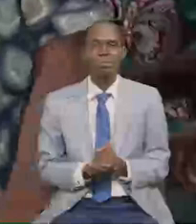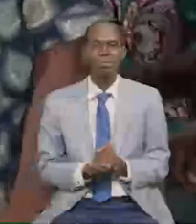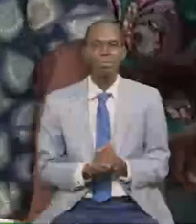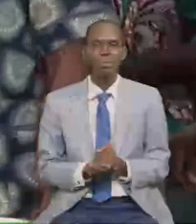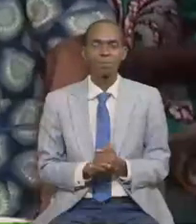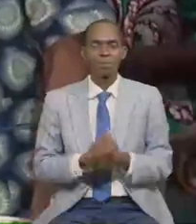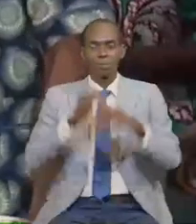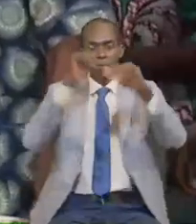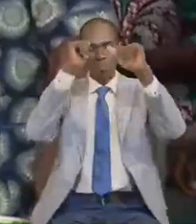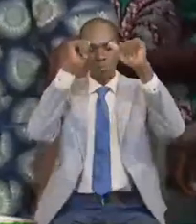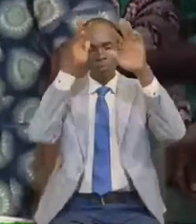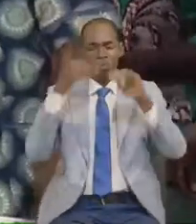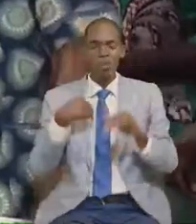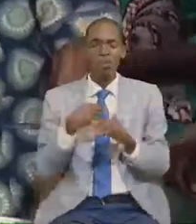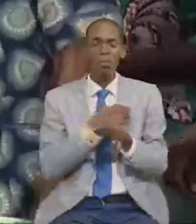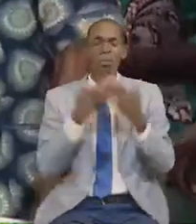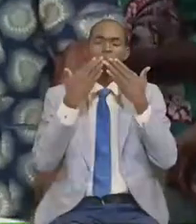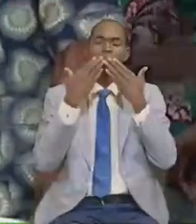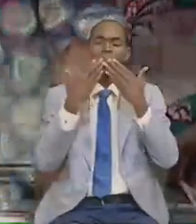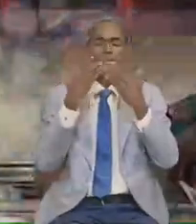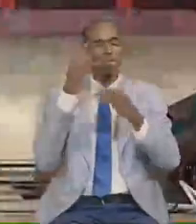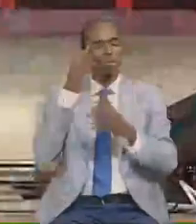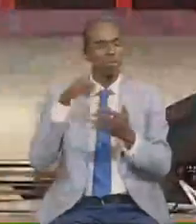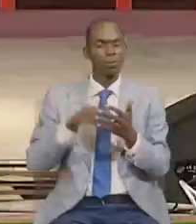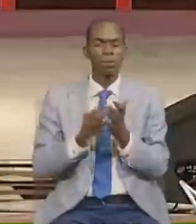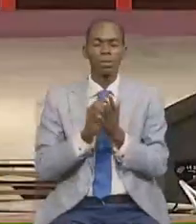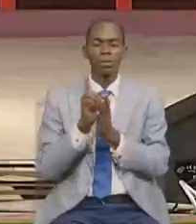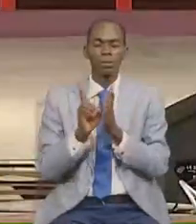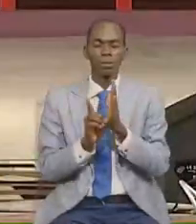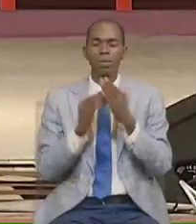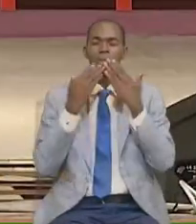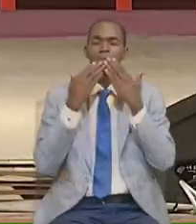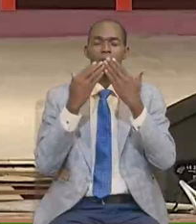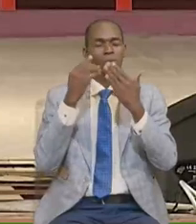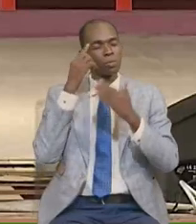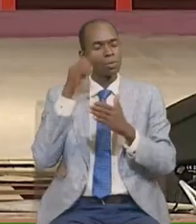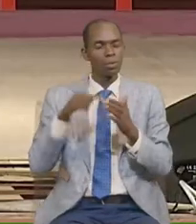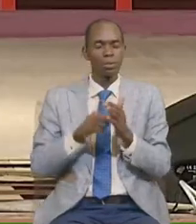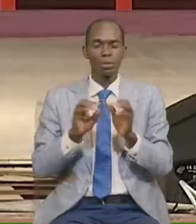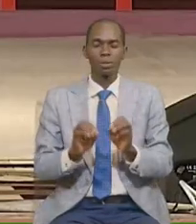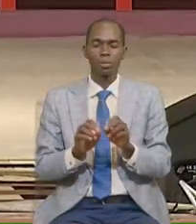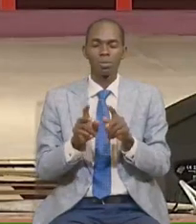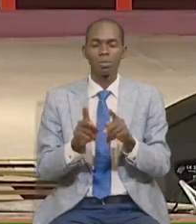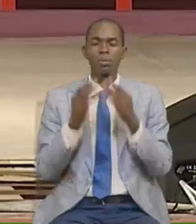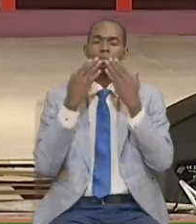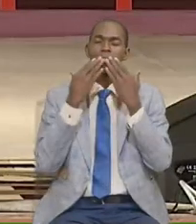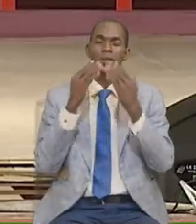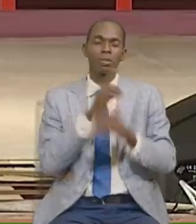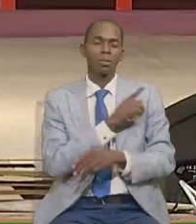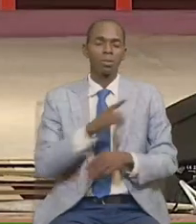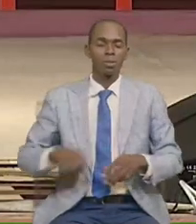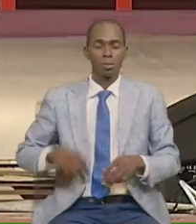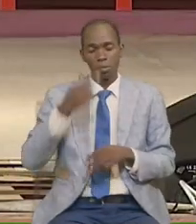Père, nous te remercions pour cette heure. Merci pour cette opportunité. Merci Seigneur parce